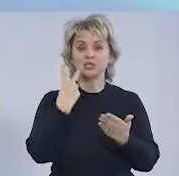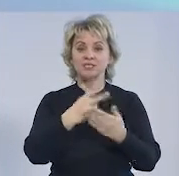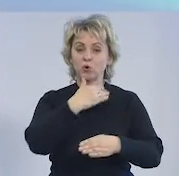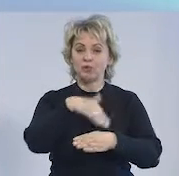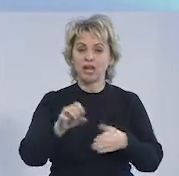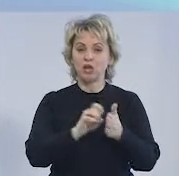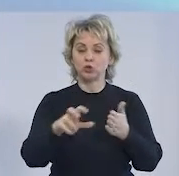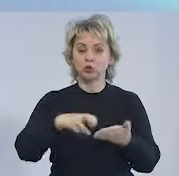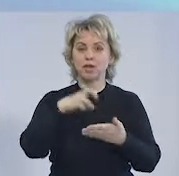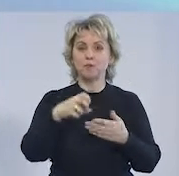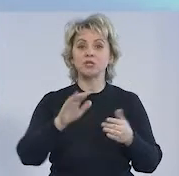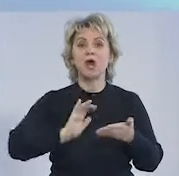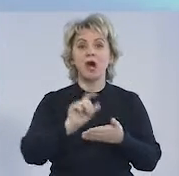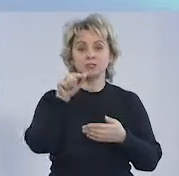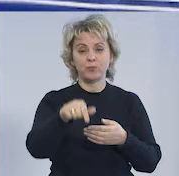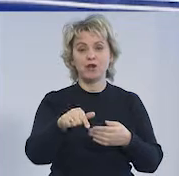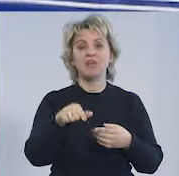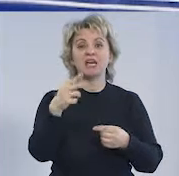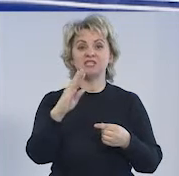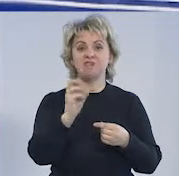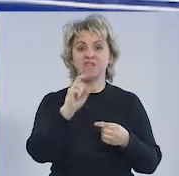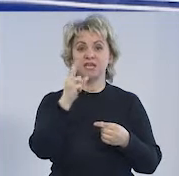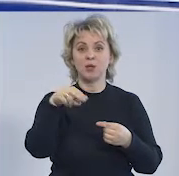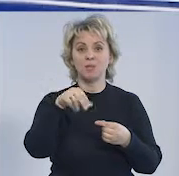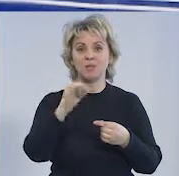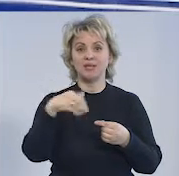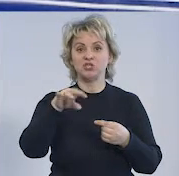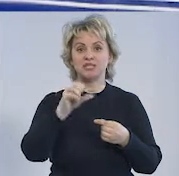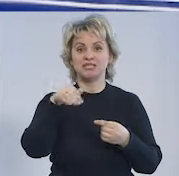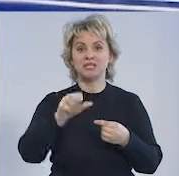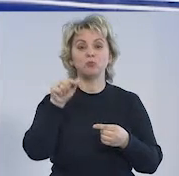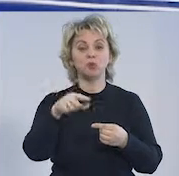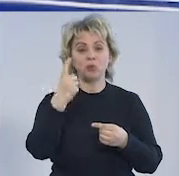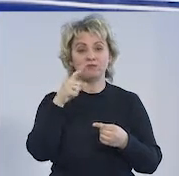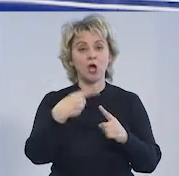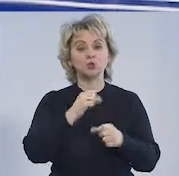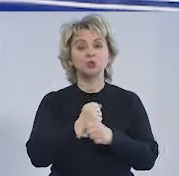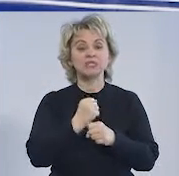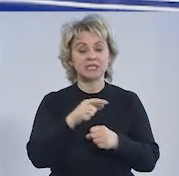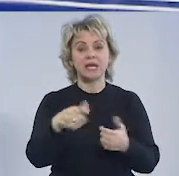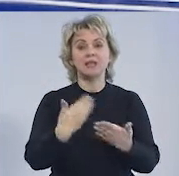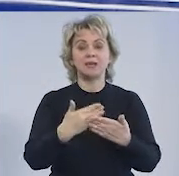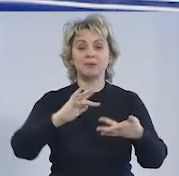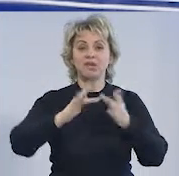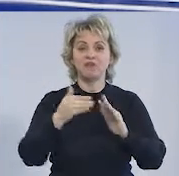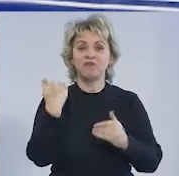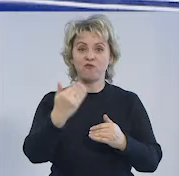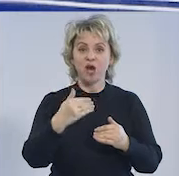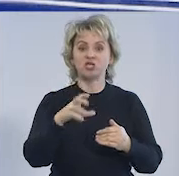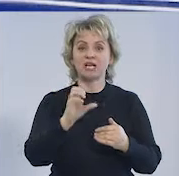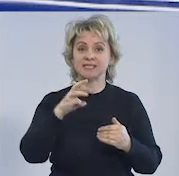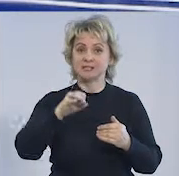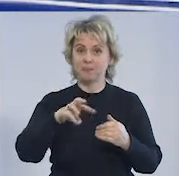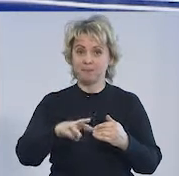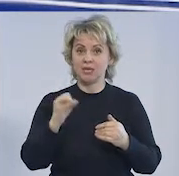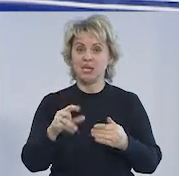адрес электронной почты и отправляете википедистам ту информацию, которую вы создали. Например, на сайте вашего средства